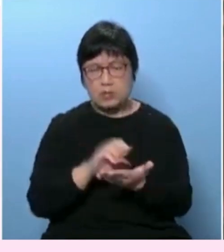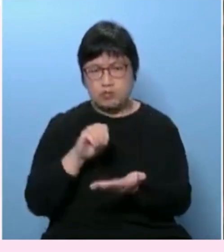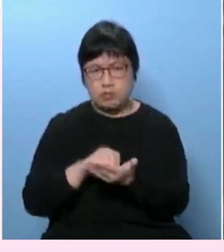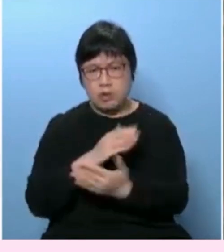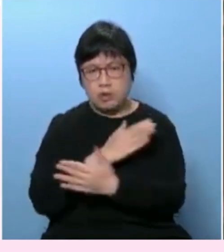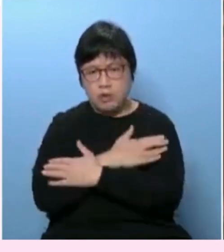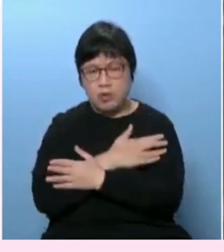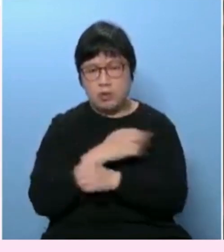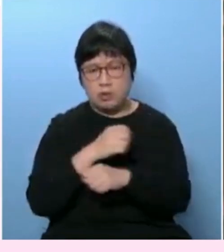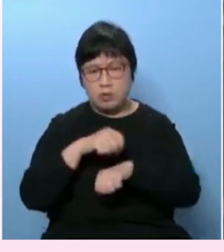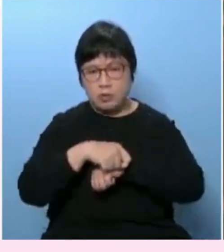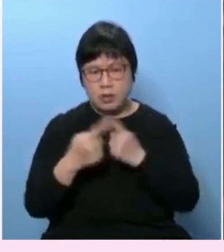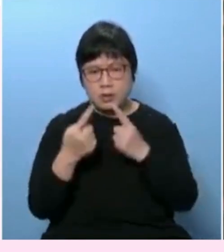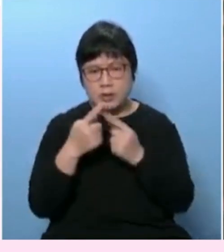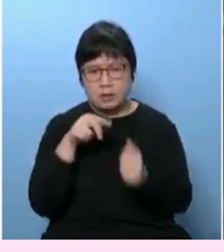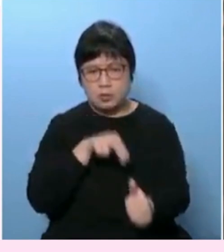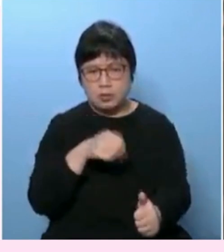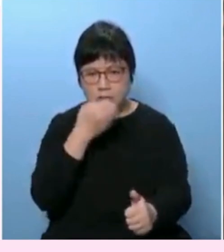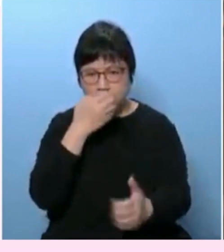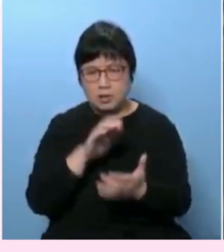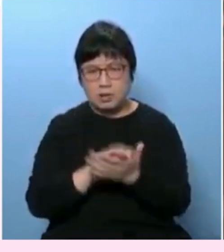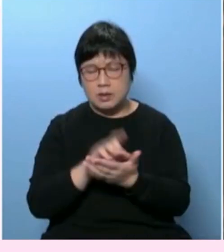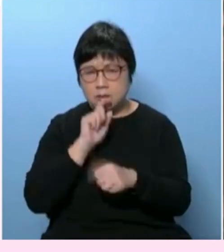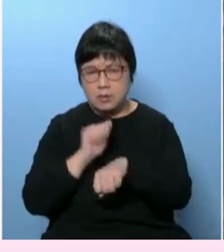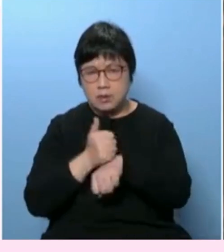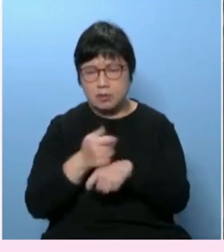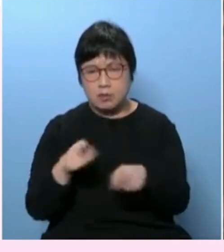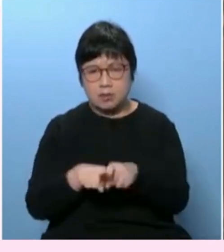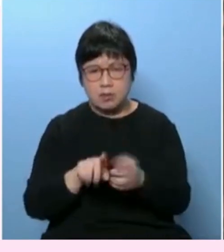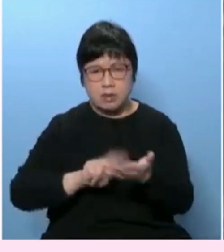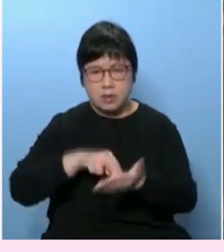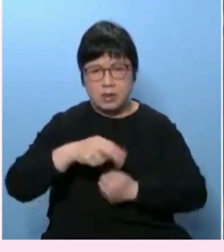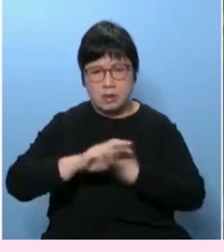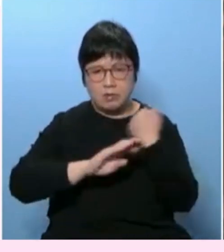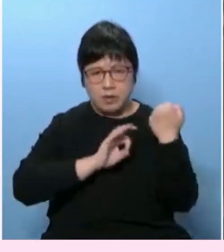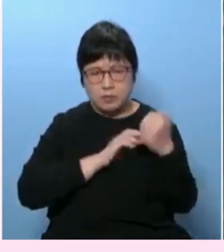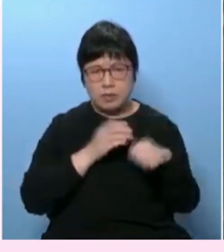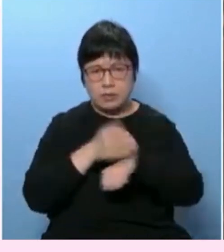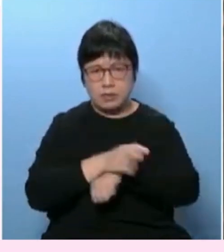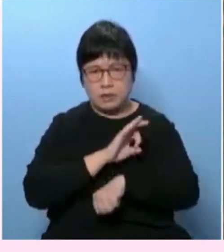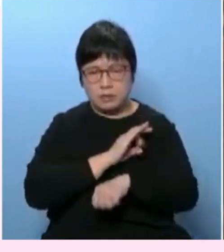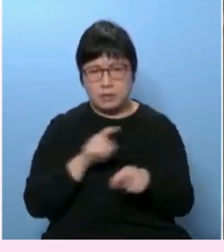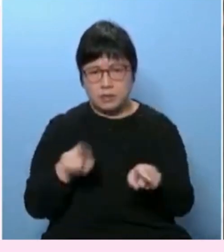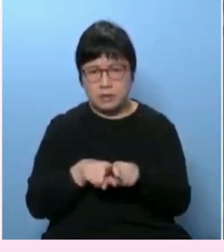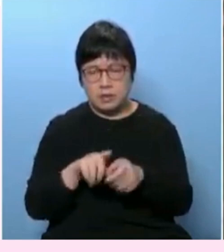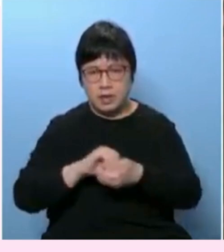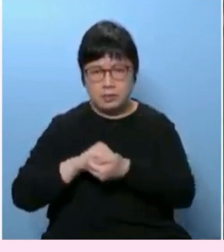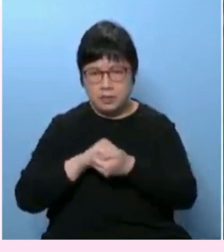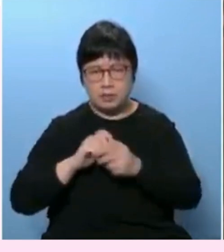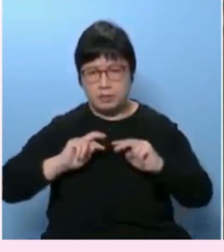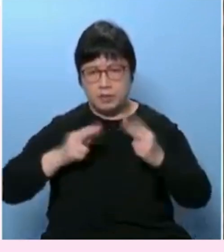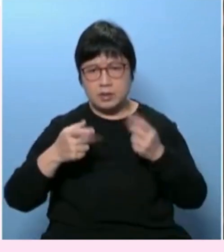者治港之後，將會有更大的空間和立法會和社會各界一同合力發展經